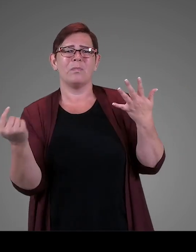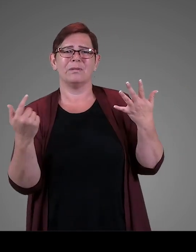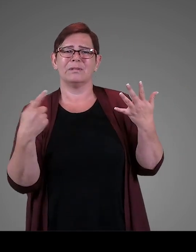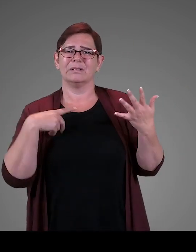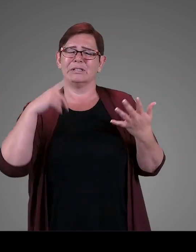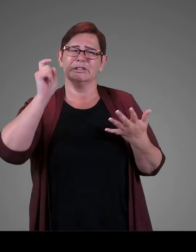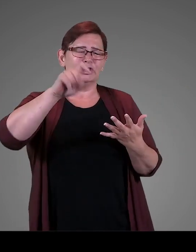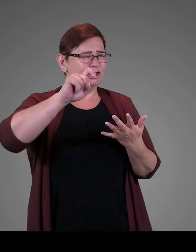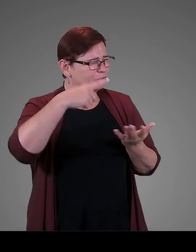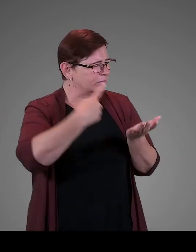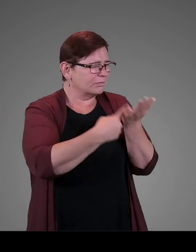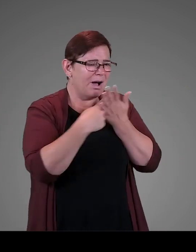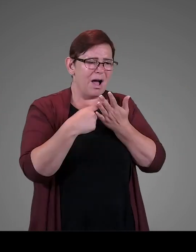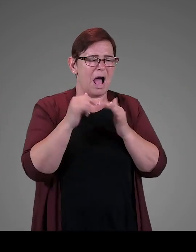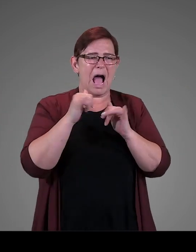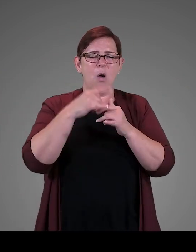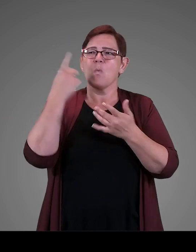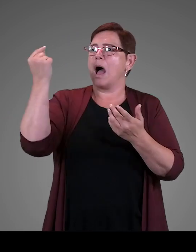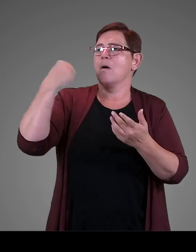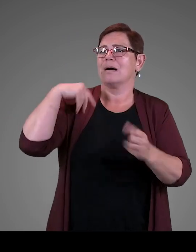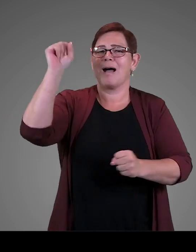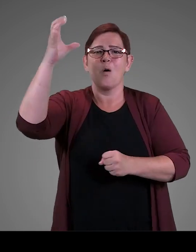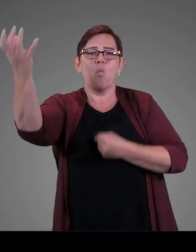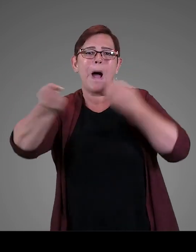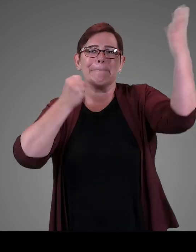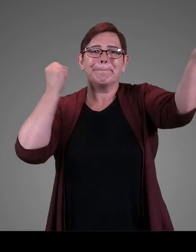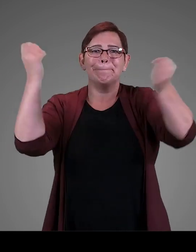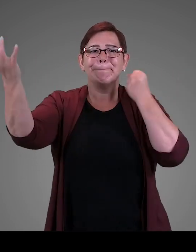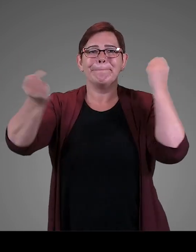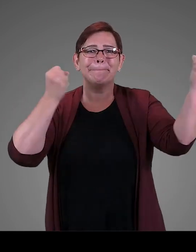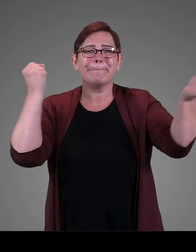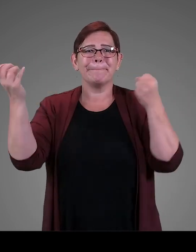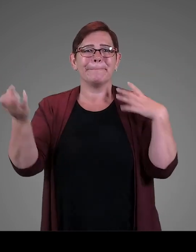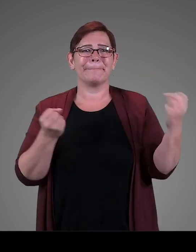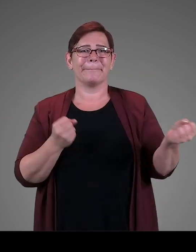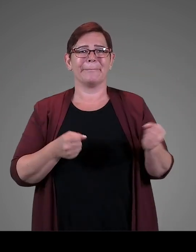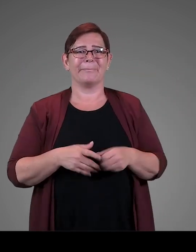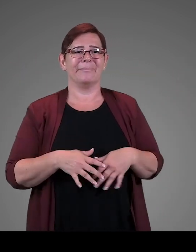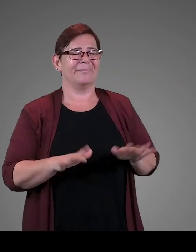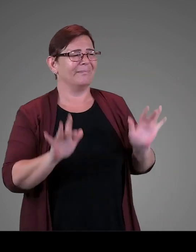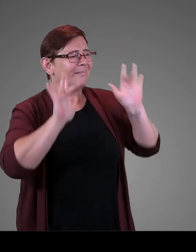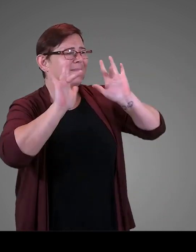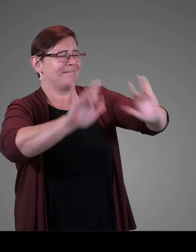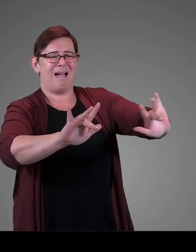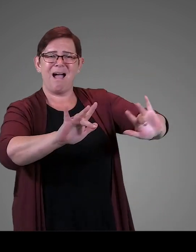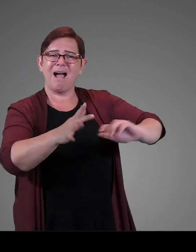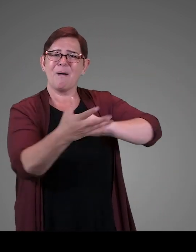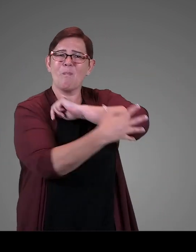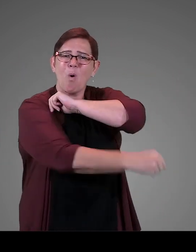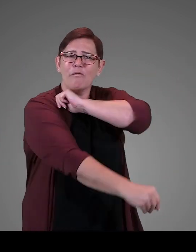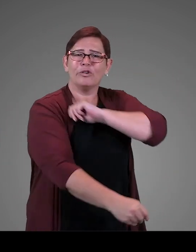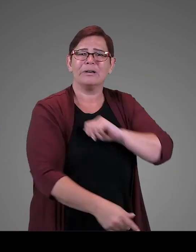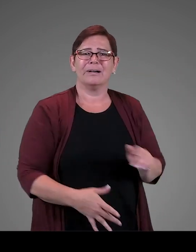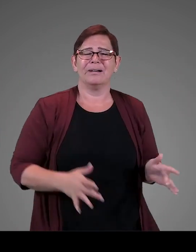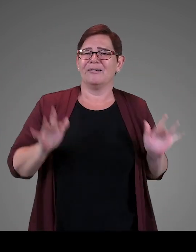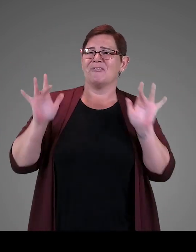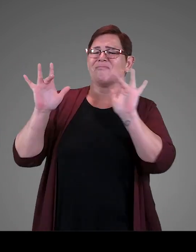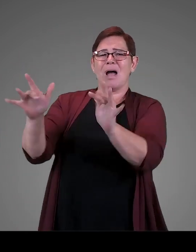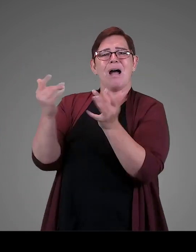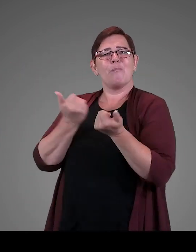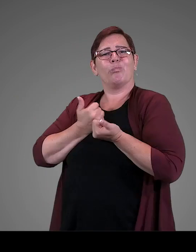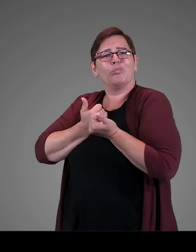I think it's partially because I have this feeling like, fuck that.